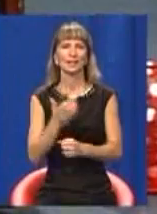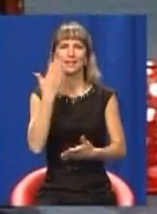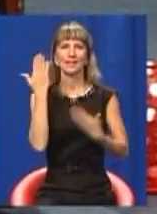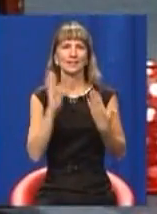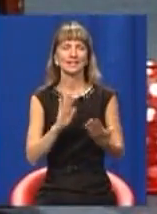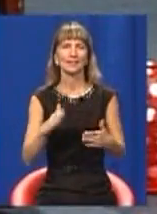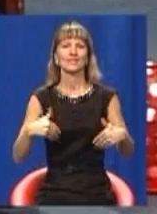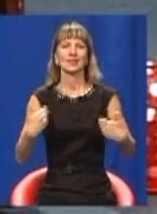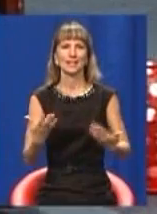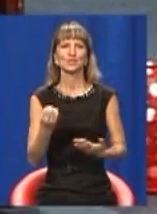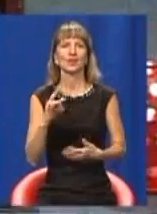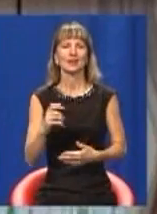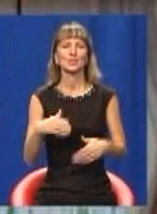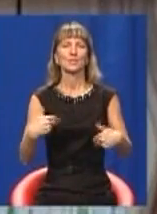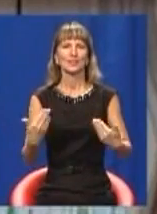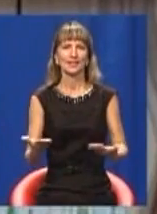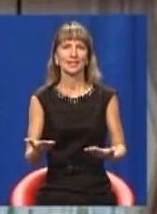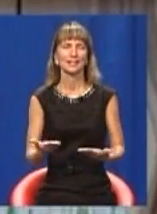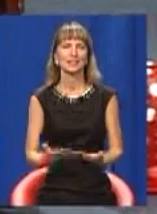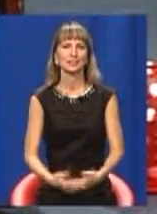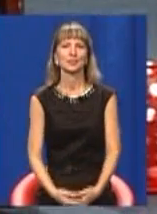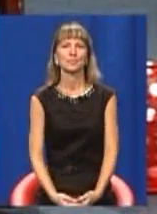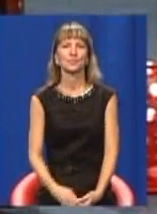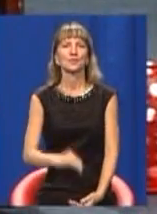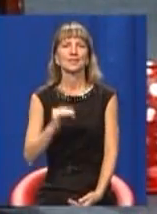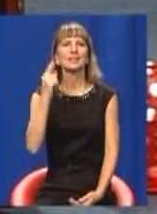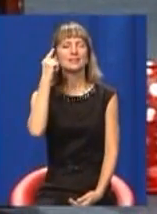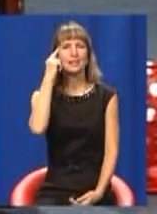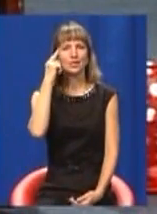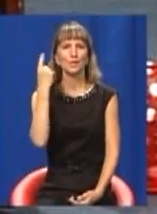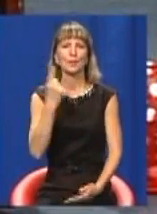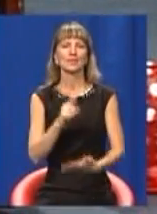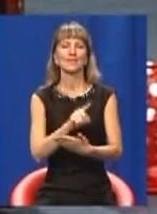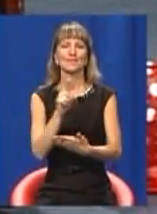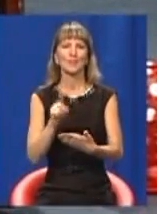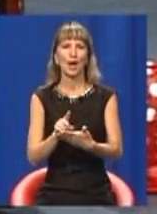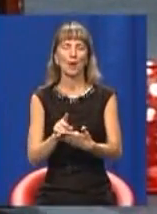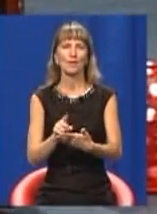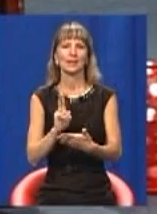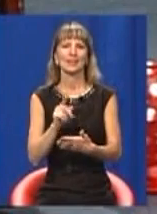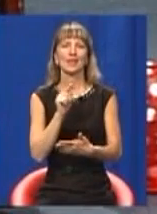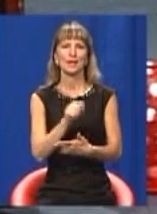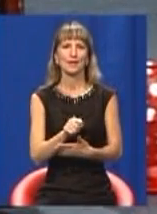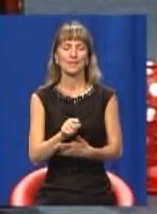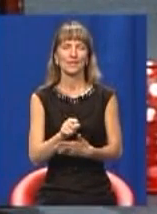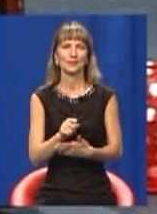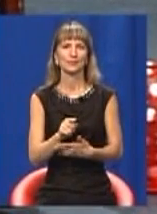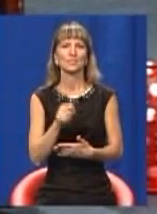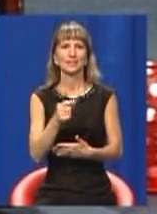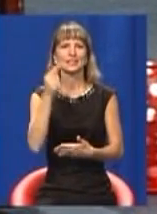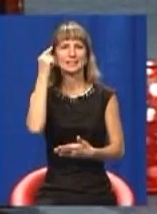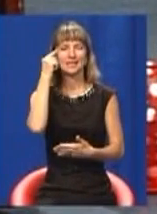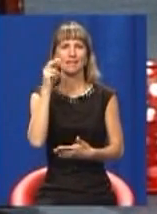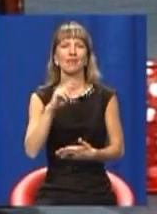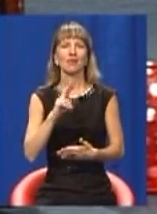невеселим. Вітаємо ще раз. Привіт. Привіт. І, знаєш, перше запитання для тебе, як завжди, вже класичне таке запитання. Ти